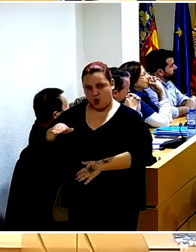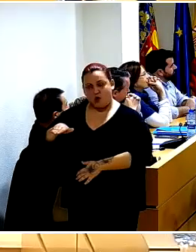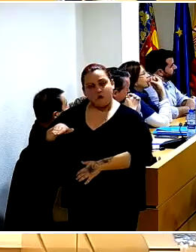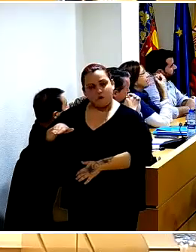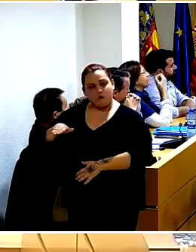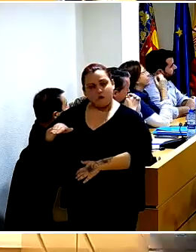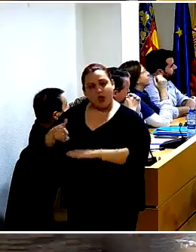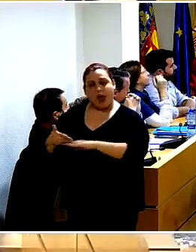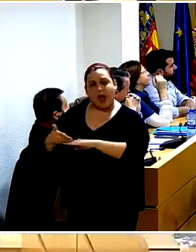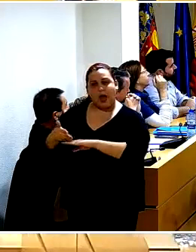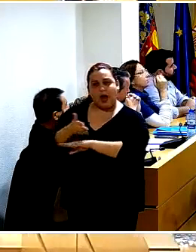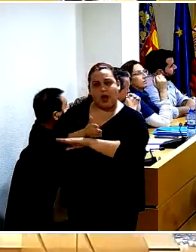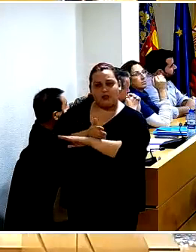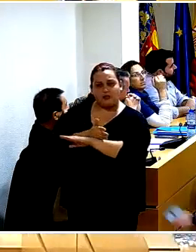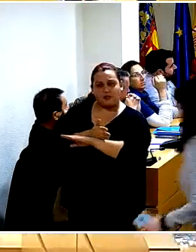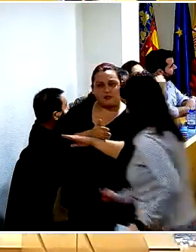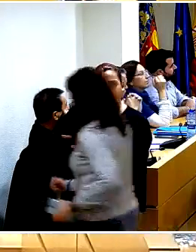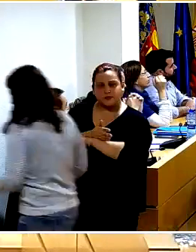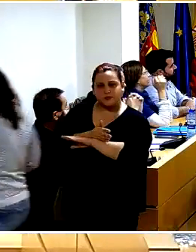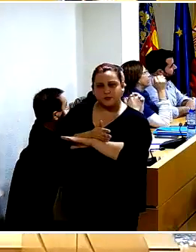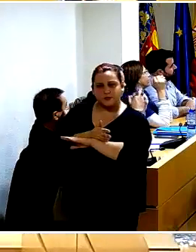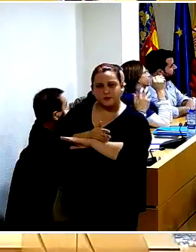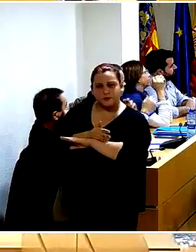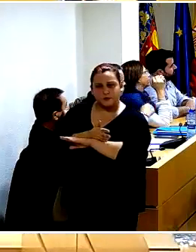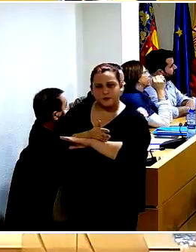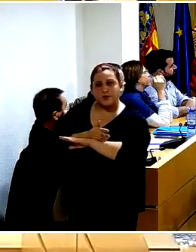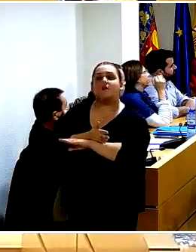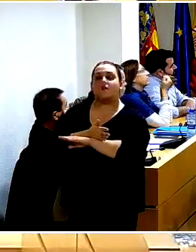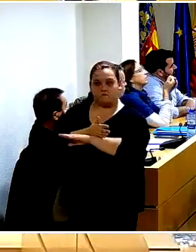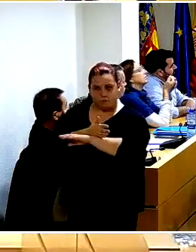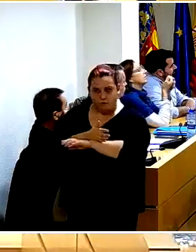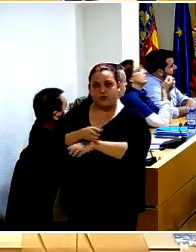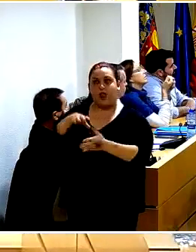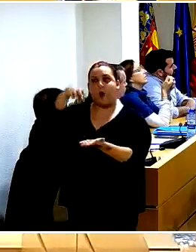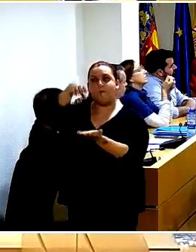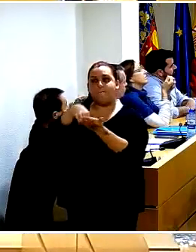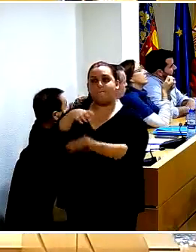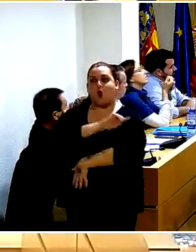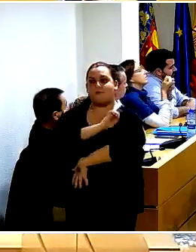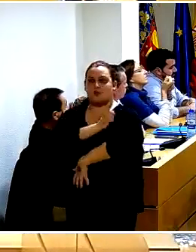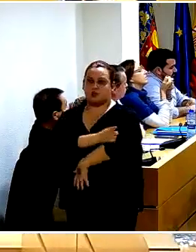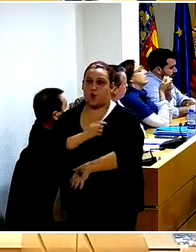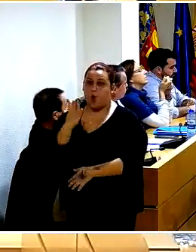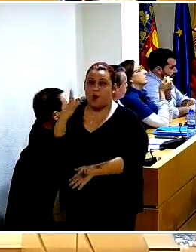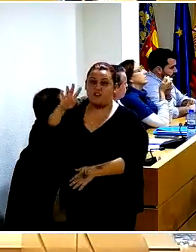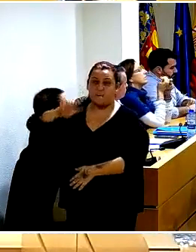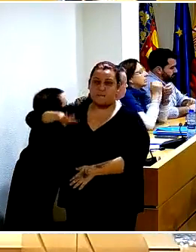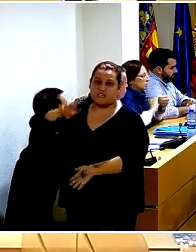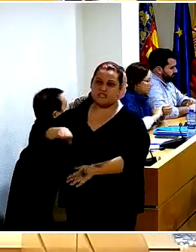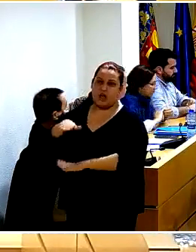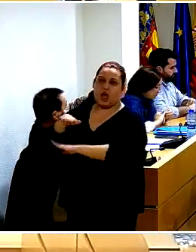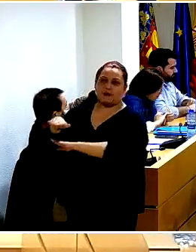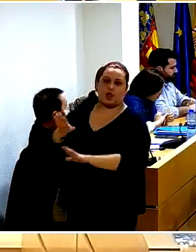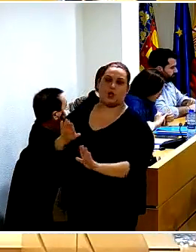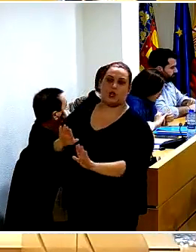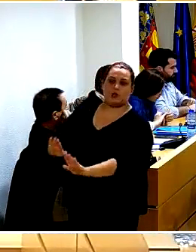abans l'aparcament del poliesportiu. Val? 4 mesos el camió de baldeig